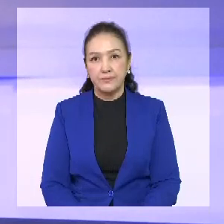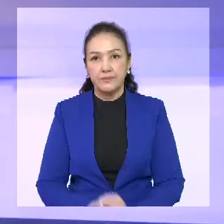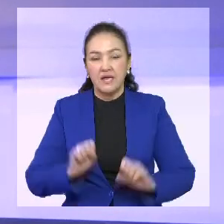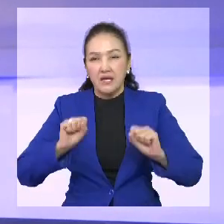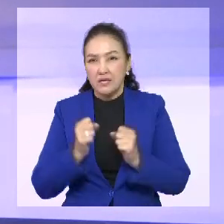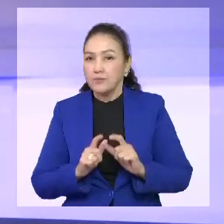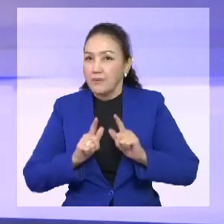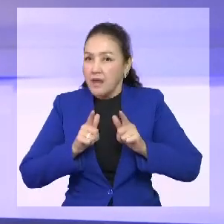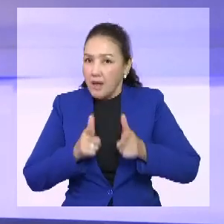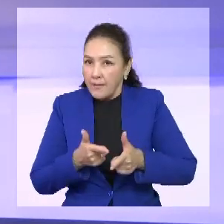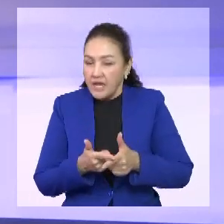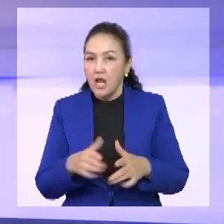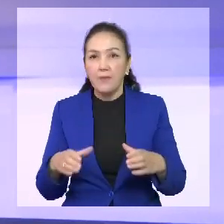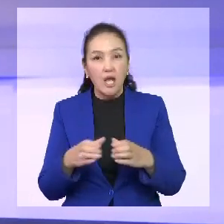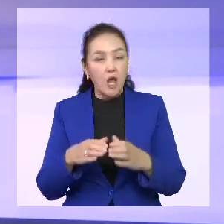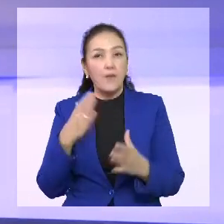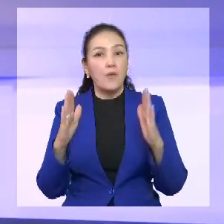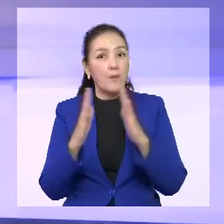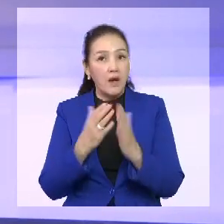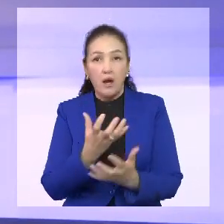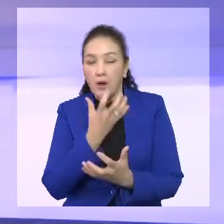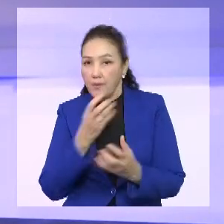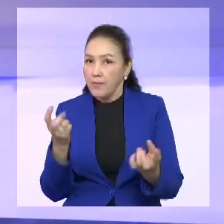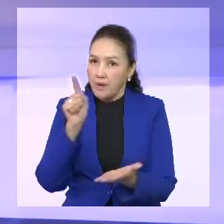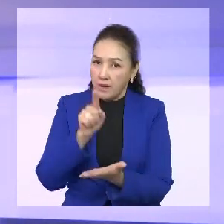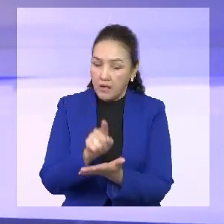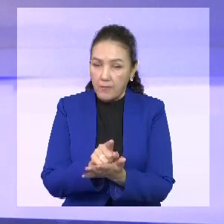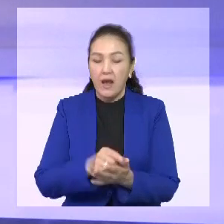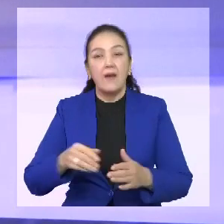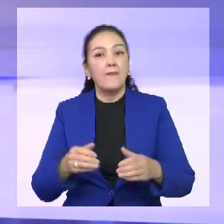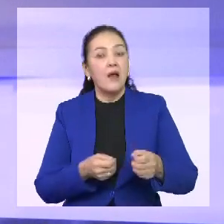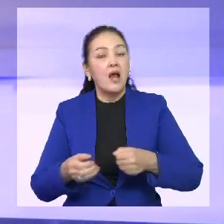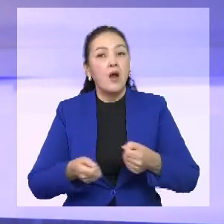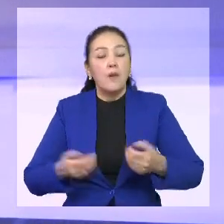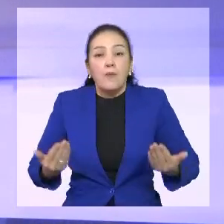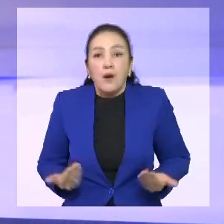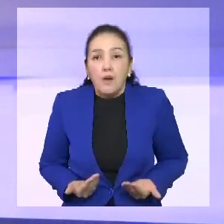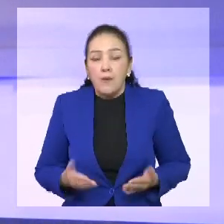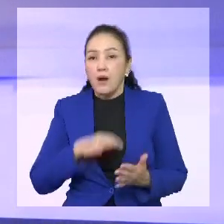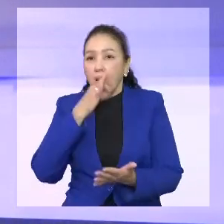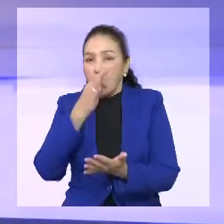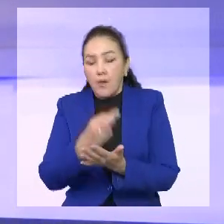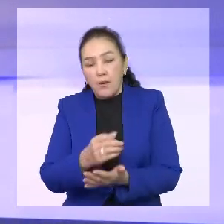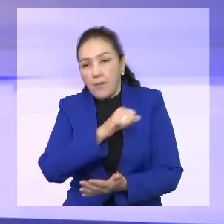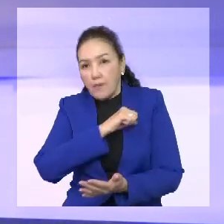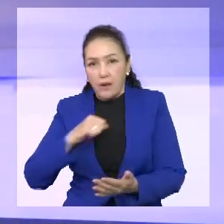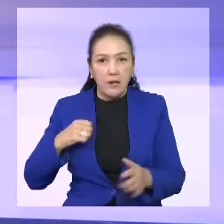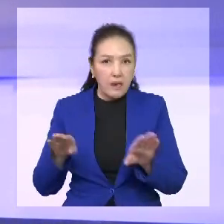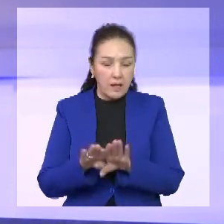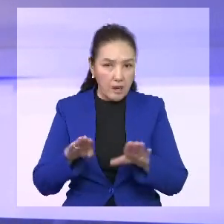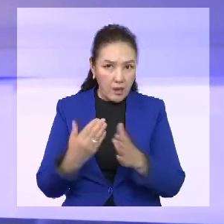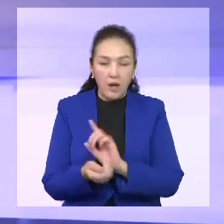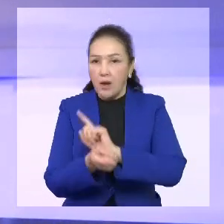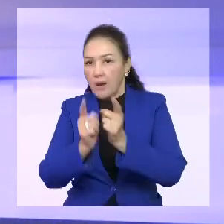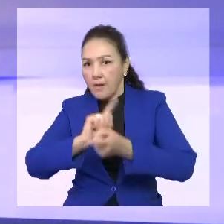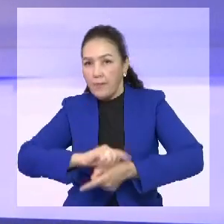Қыс басталғалы әр әлеметтік нысан, әр үй жылумен қамтылуы тиес. Бұған әкімдік қана емес, тұрғындардың өздерде жауапты. Сондықтан қазір құбыр